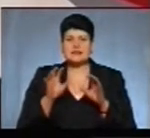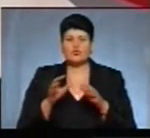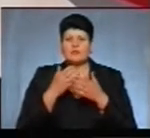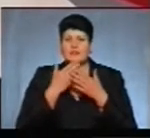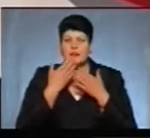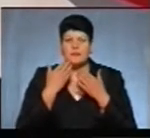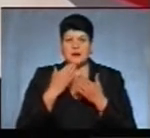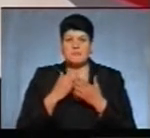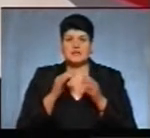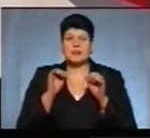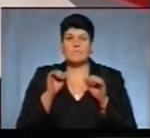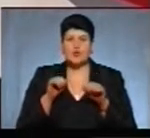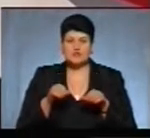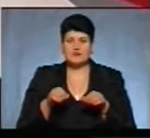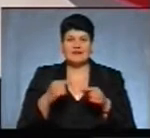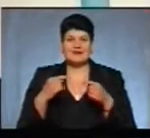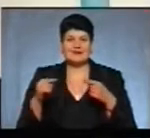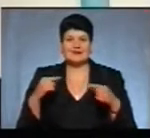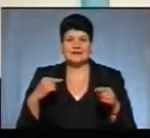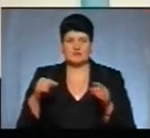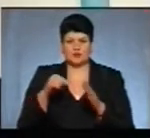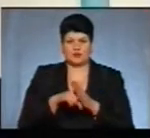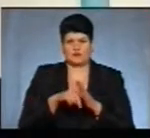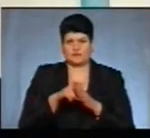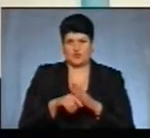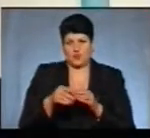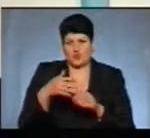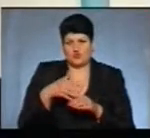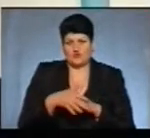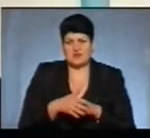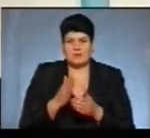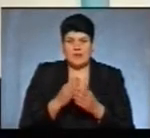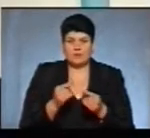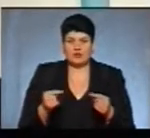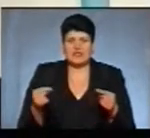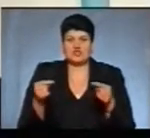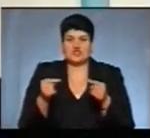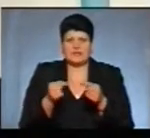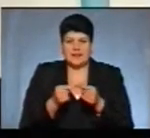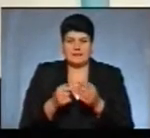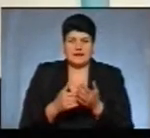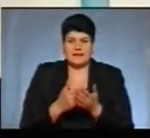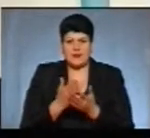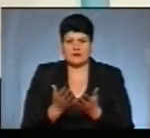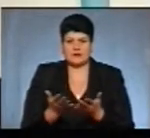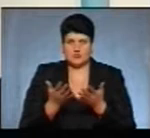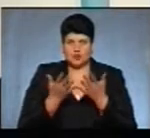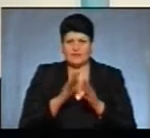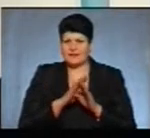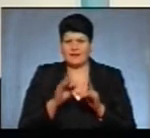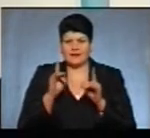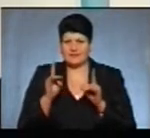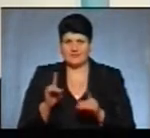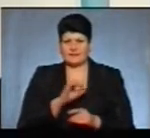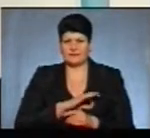мати можливості різного трактування. Він має бути чітким, якісним і зрозумілим не тільки для правника,